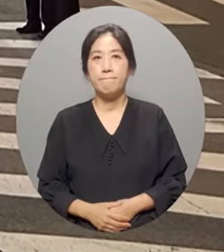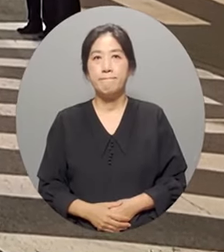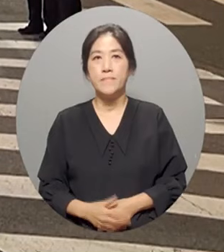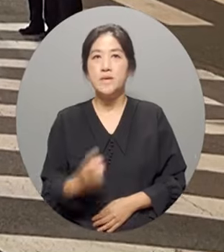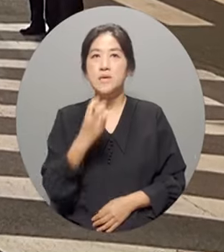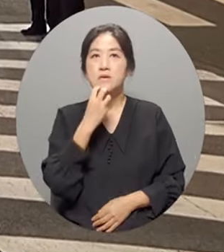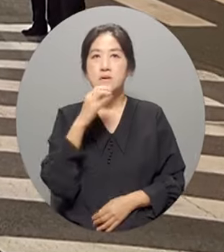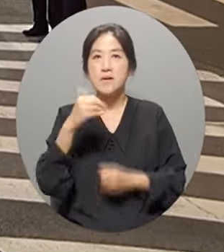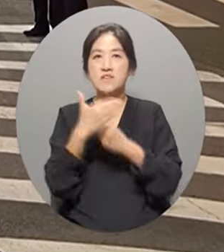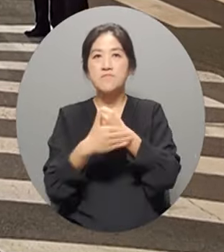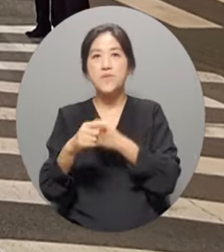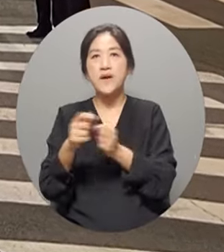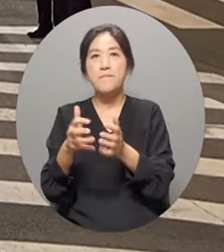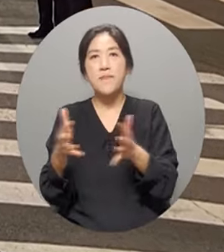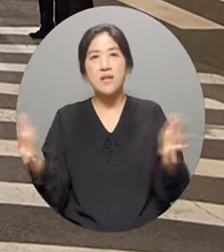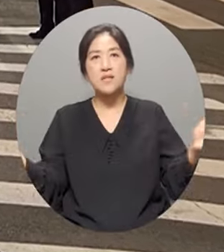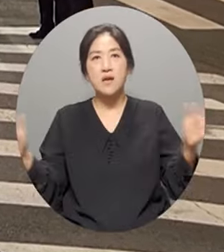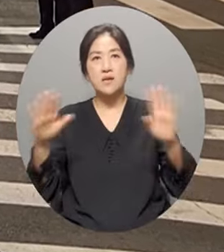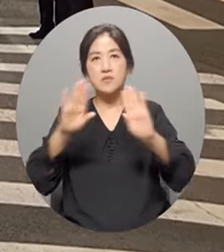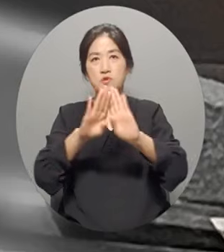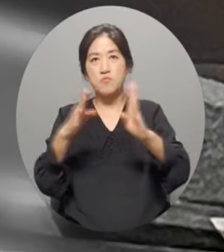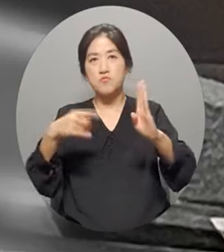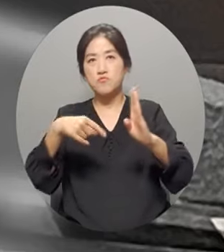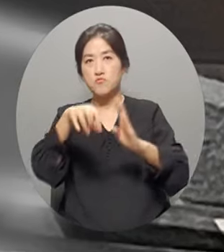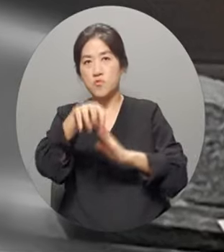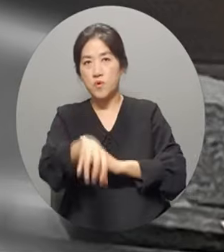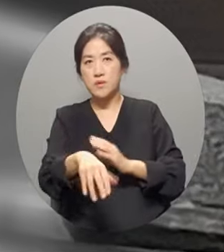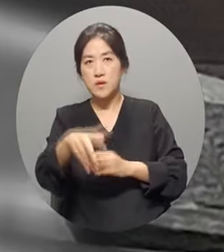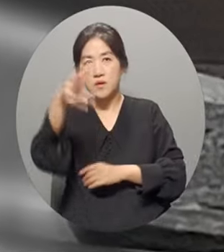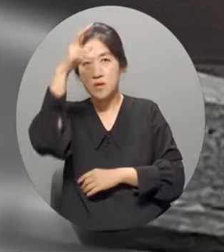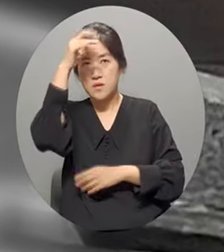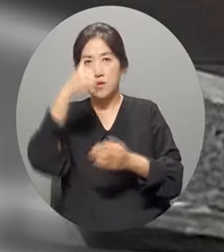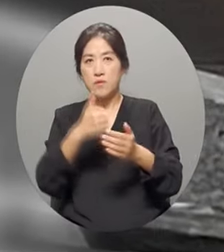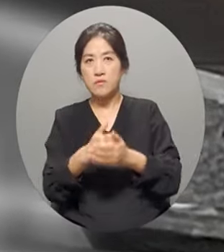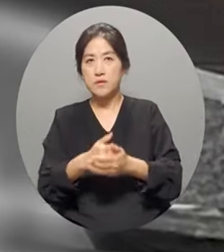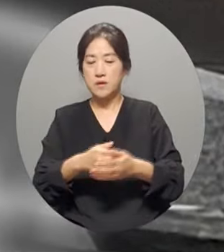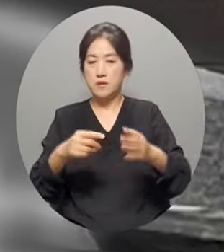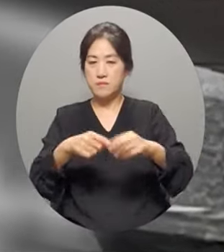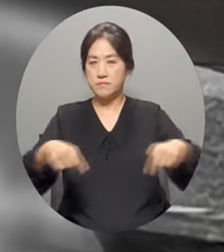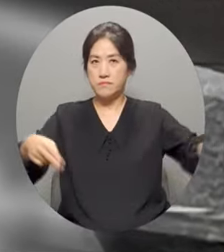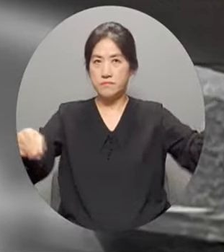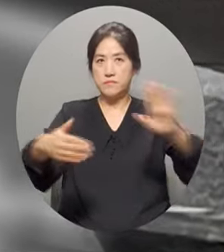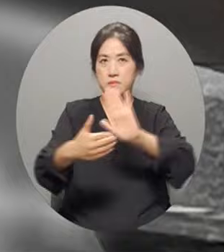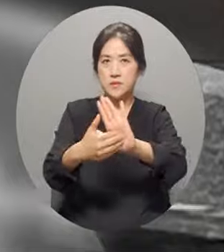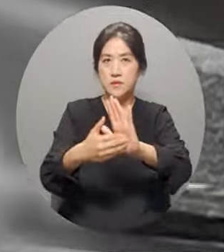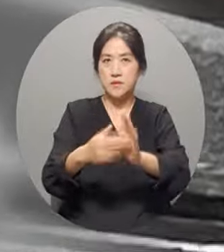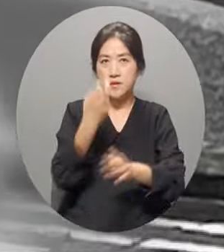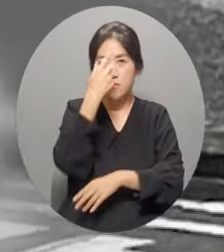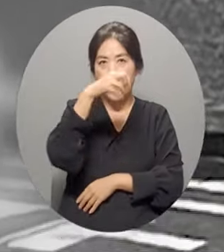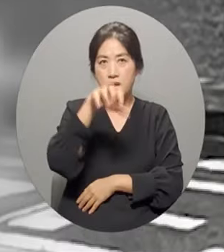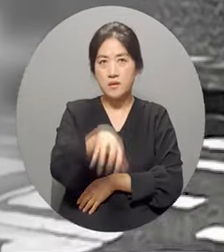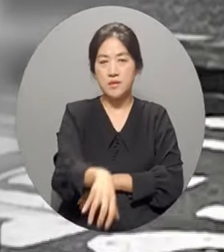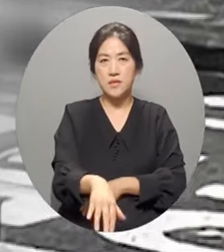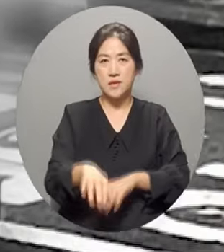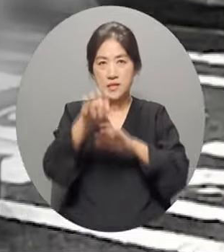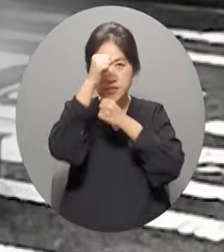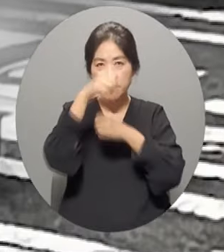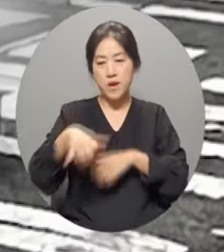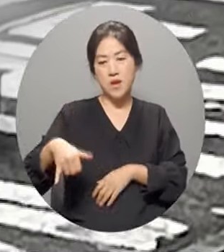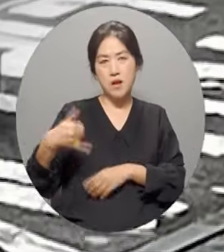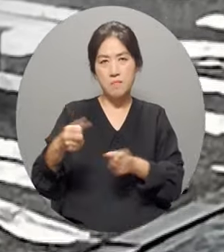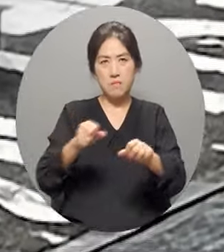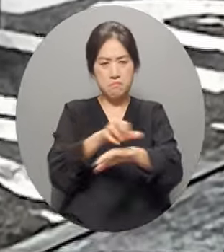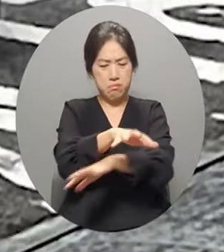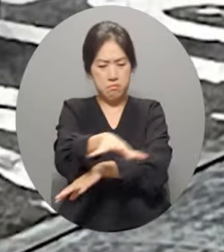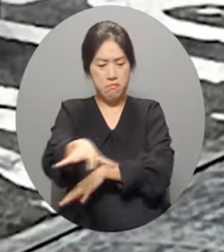서울 은평구의 한 아파트 정문 출입구. 경찰 통제선이 쳐져 있고 경비실 앞 도로에 신발과 가방이